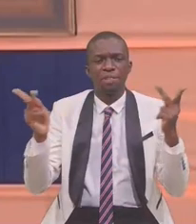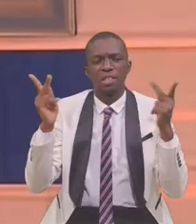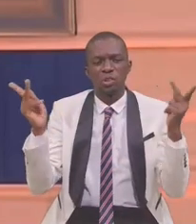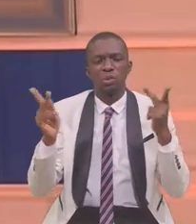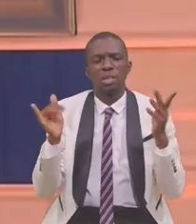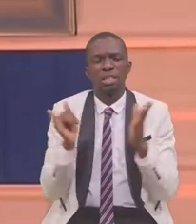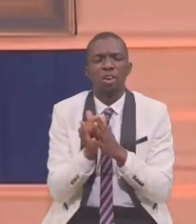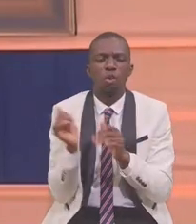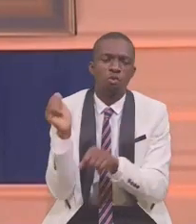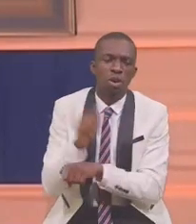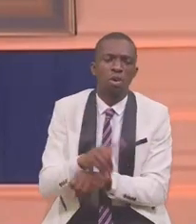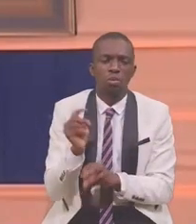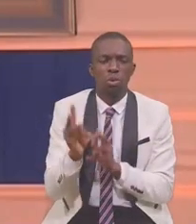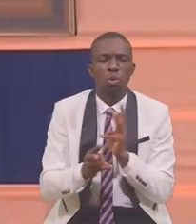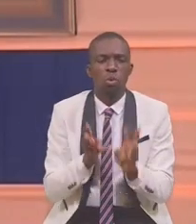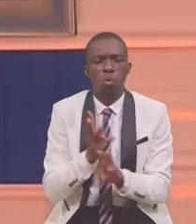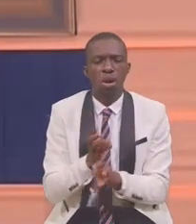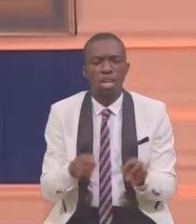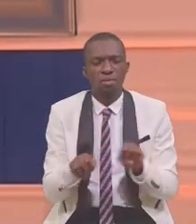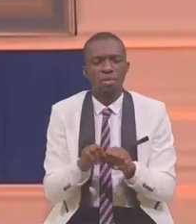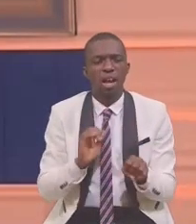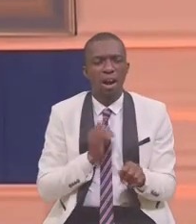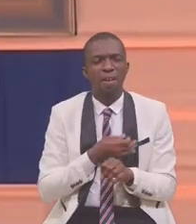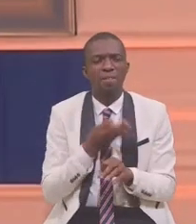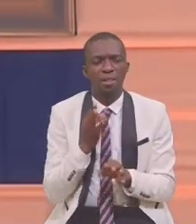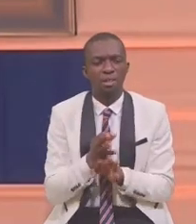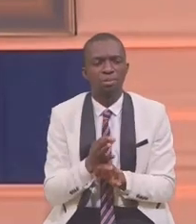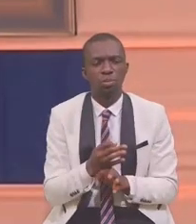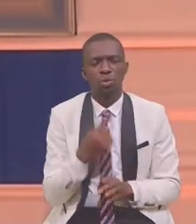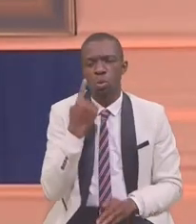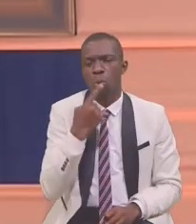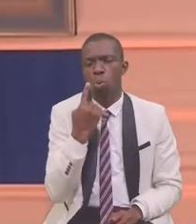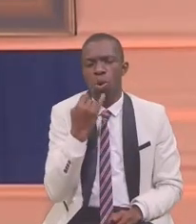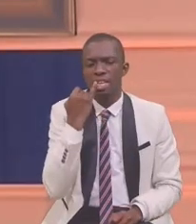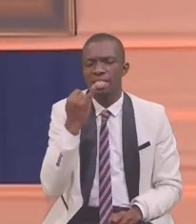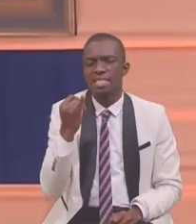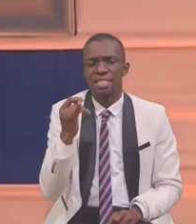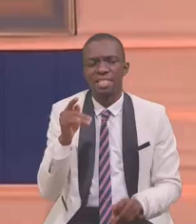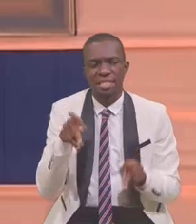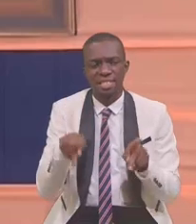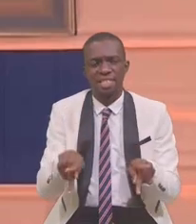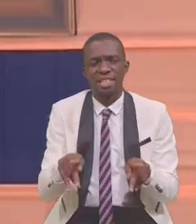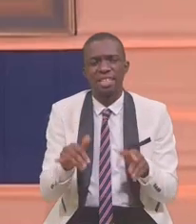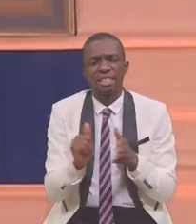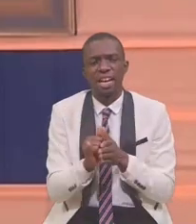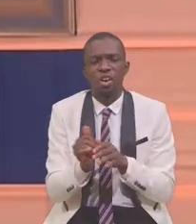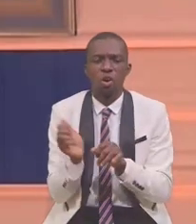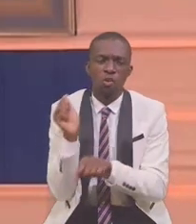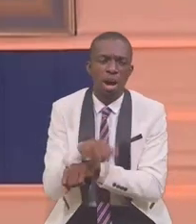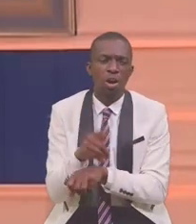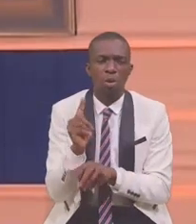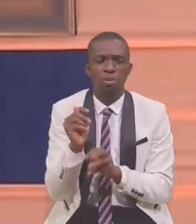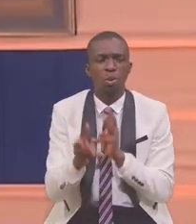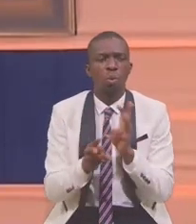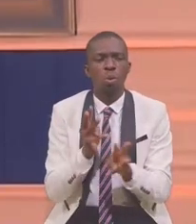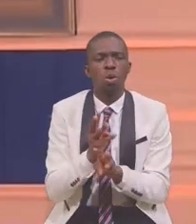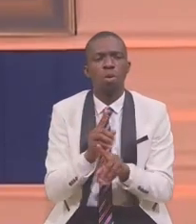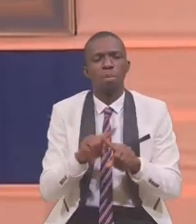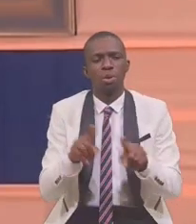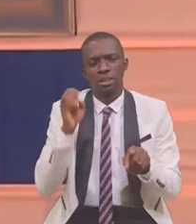notre foi. Qui est celui qui a triomphé du monde? Sinon celui qui croit que Jésus est